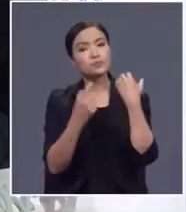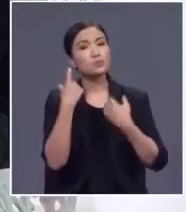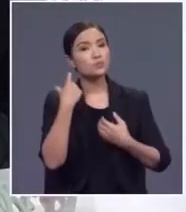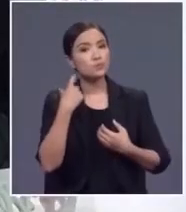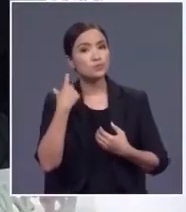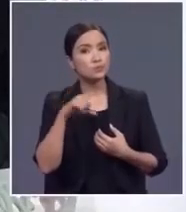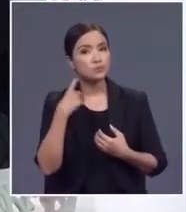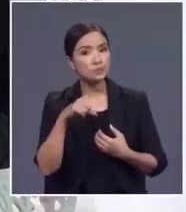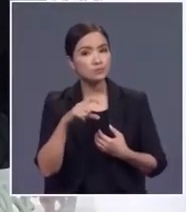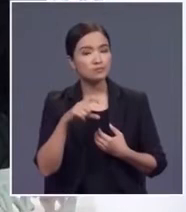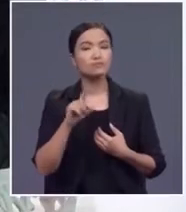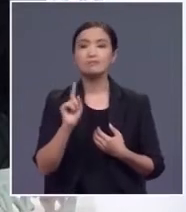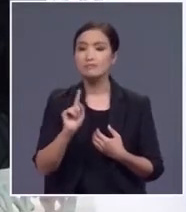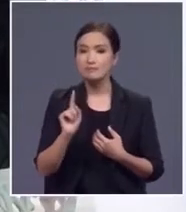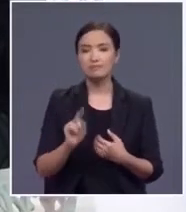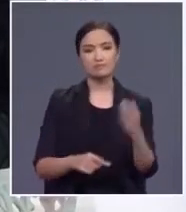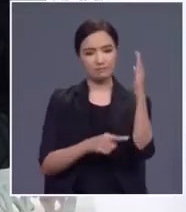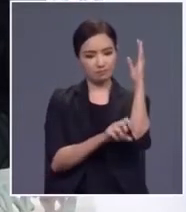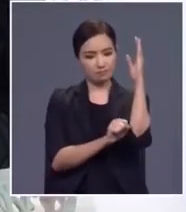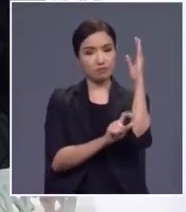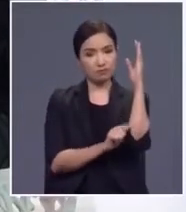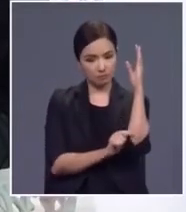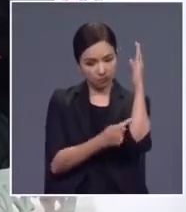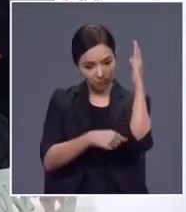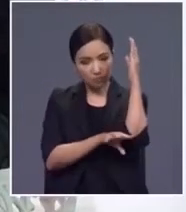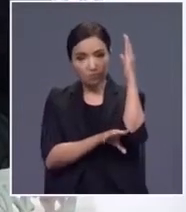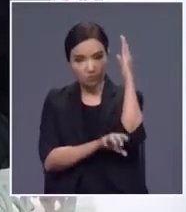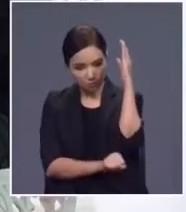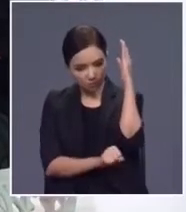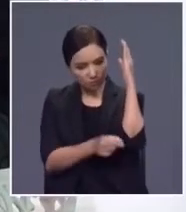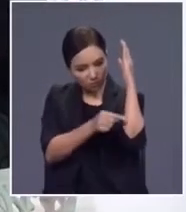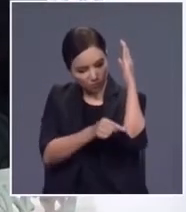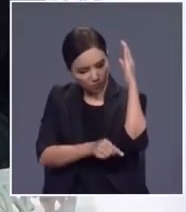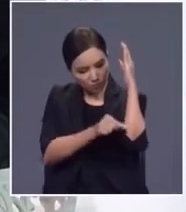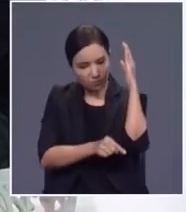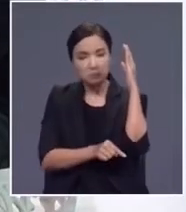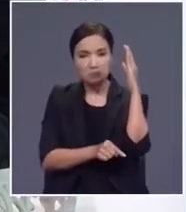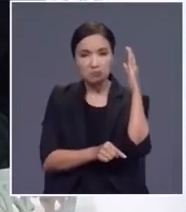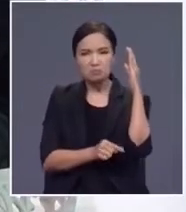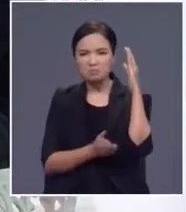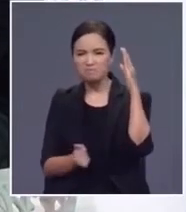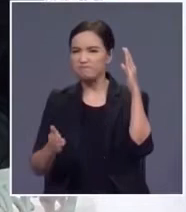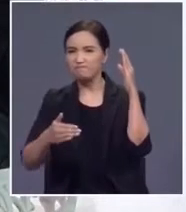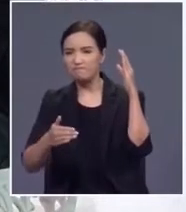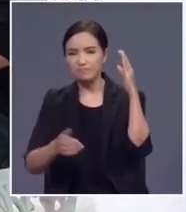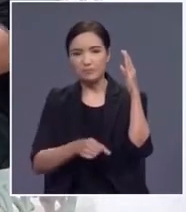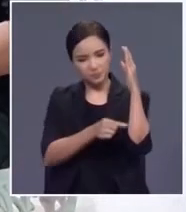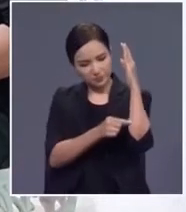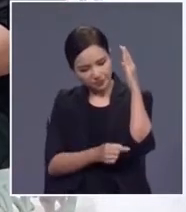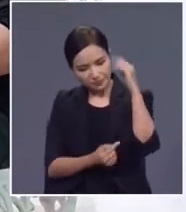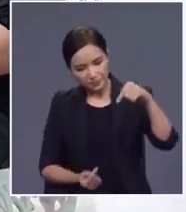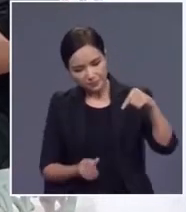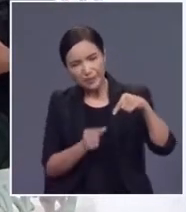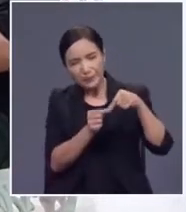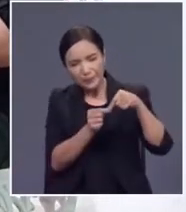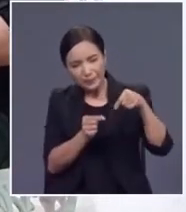งสตูลไปสงขลาใช้เส้นทางลัดที่ตัดความอ้อมที่เป็นพันกิโลแล้วก็ใช้บนพื้นที่ของแผ่นดินเรา ระยะทางสั้นแ